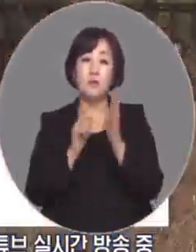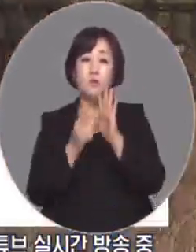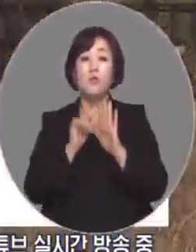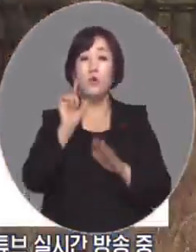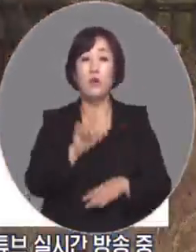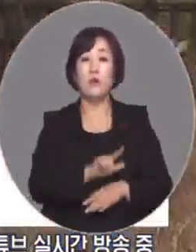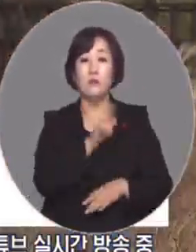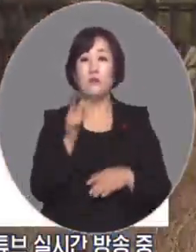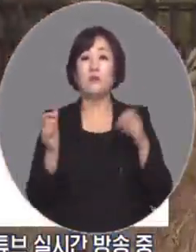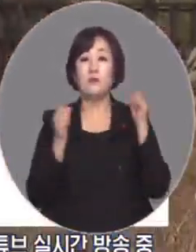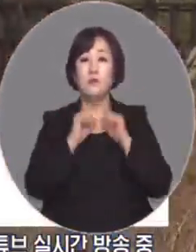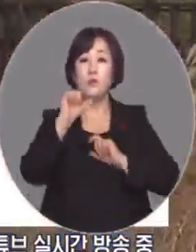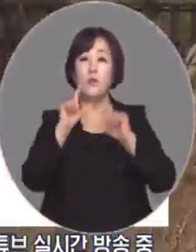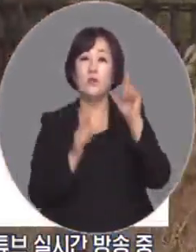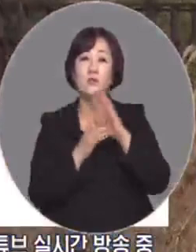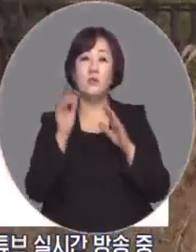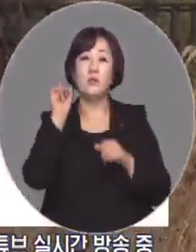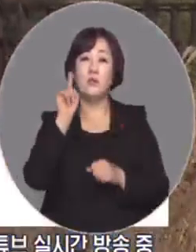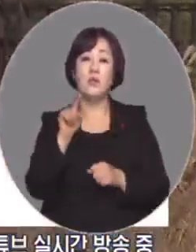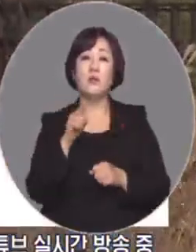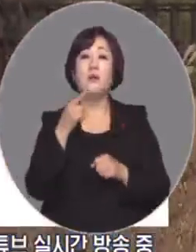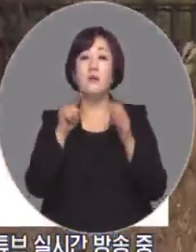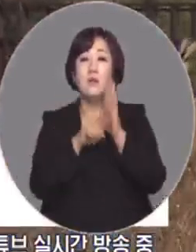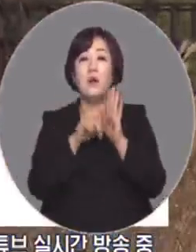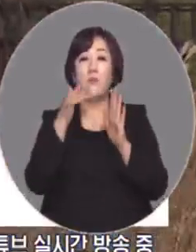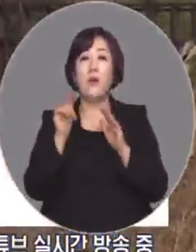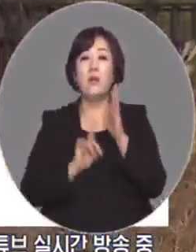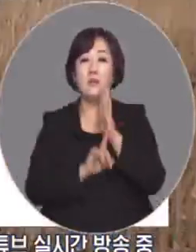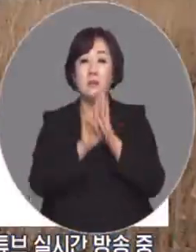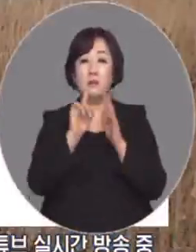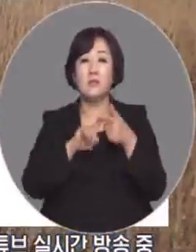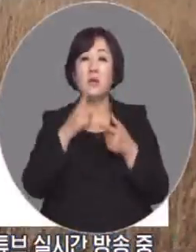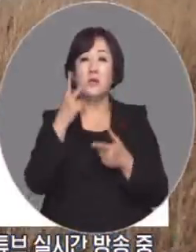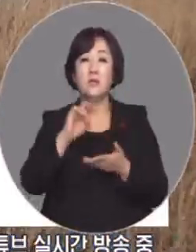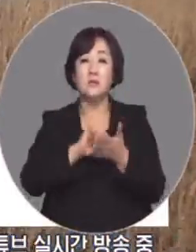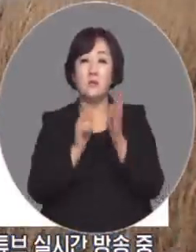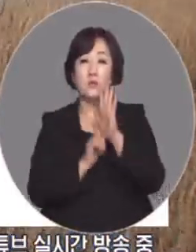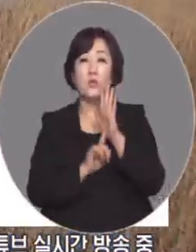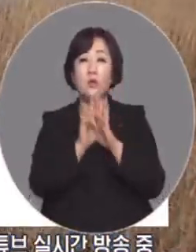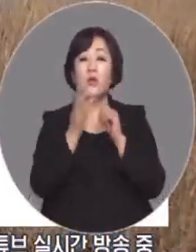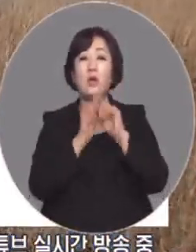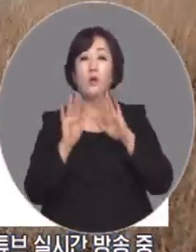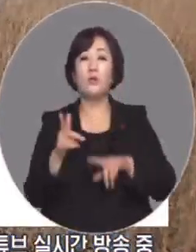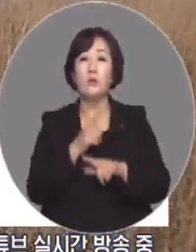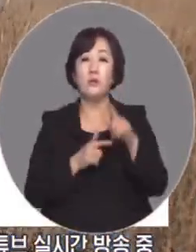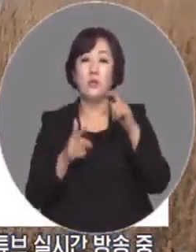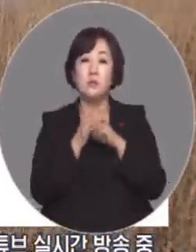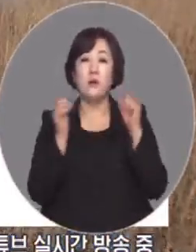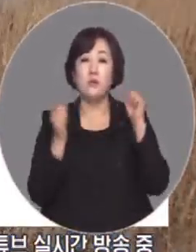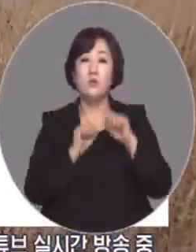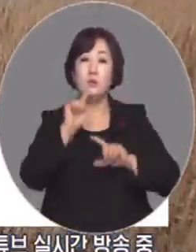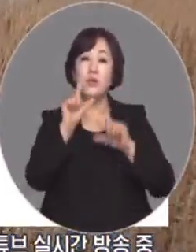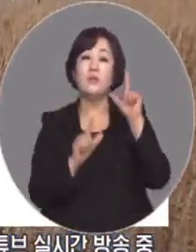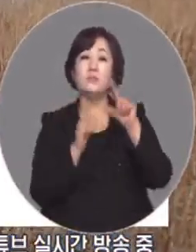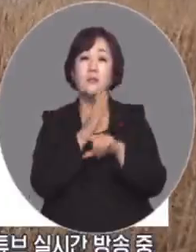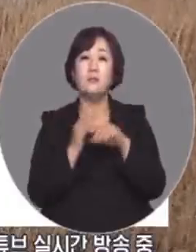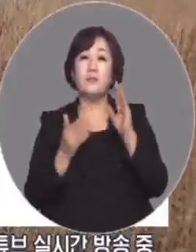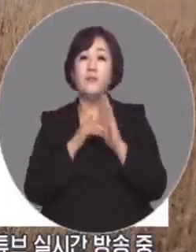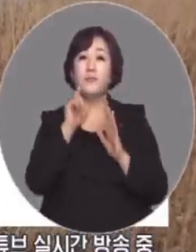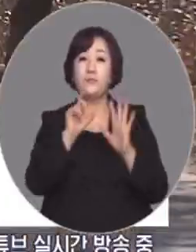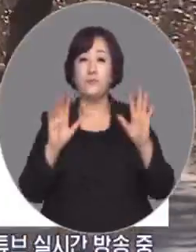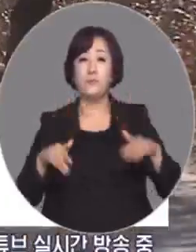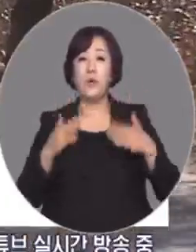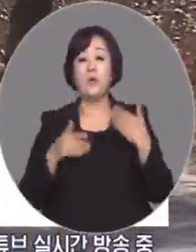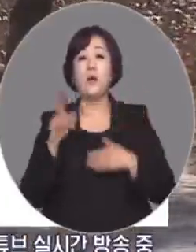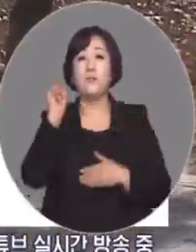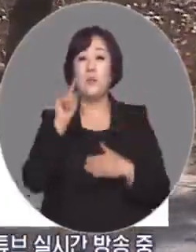종일 추웠습니다. 내일은 영하 8도에서 영상 2도의 기온 분포를 보이며 오늘보다 춥겠습니다. 강한 바람은